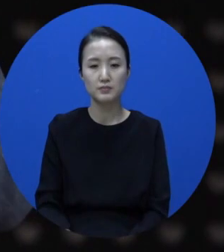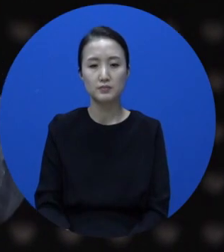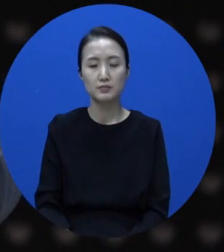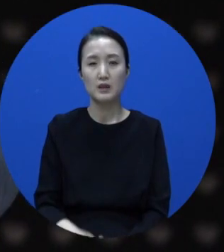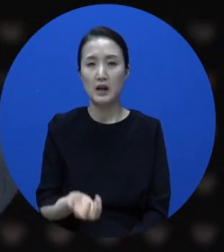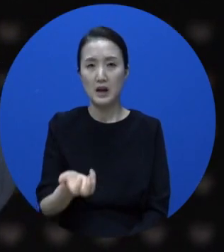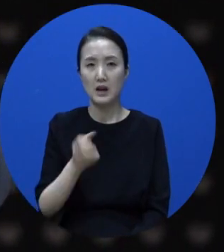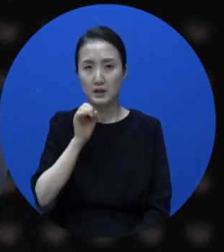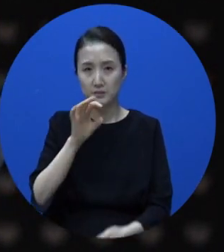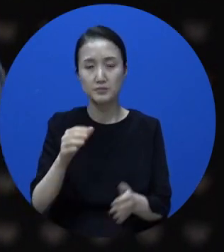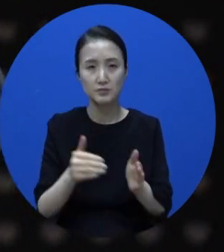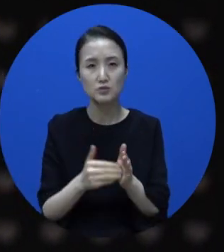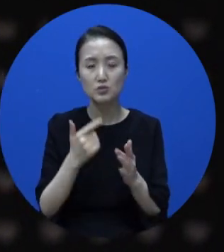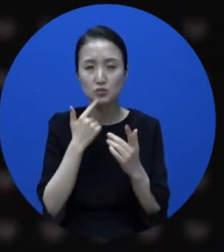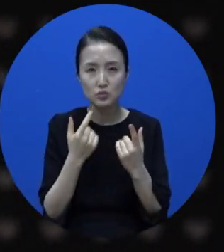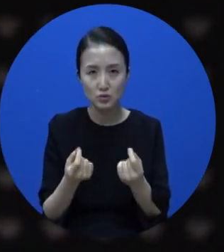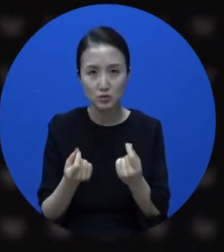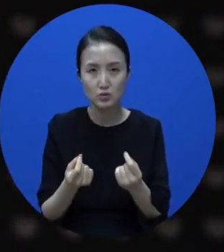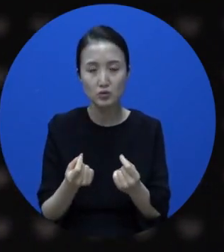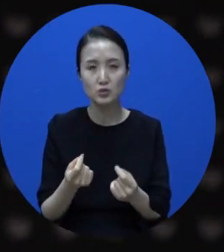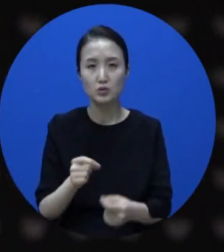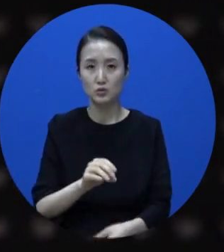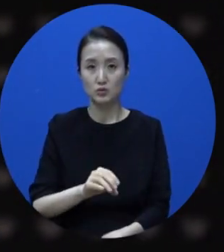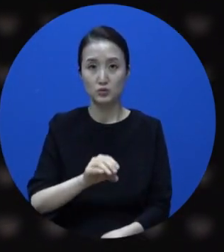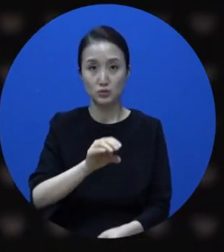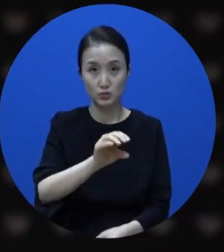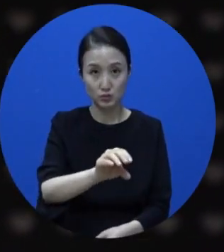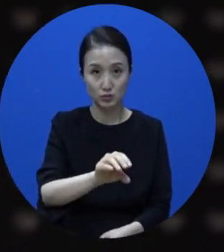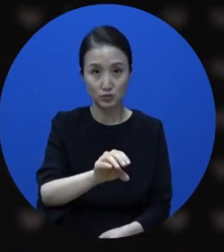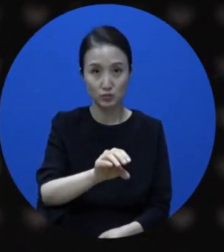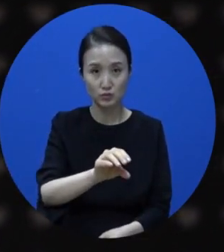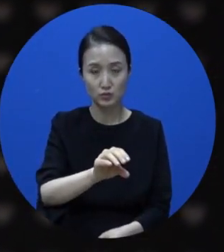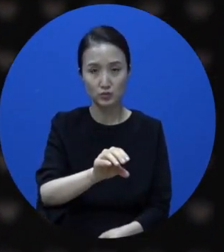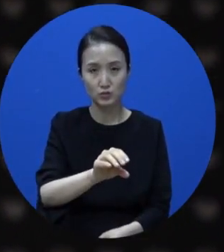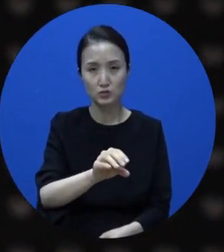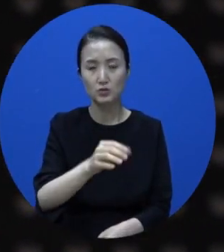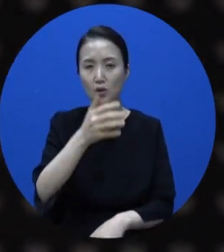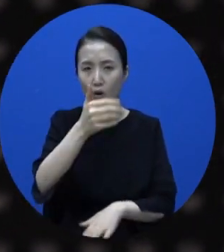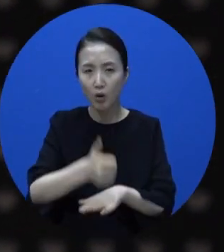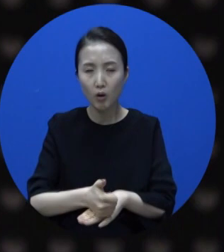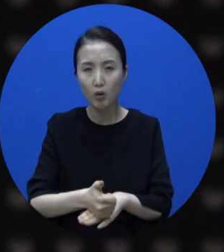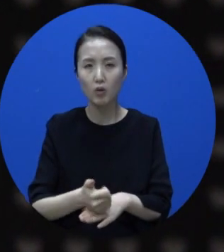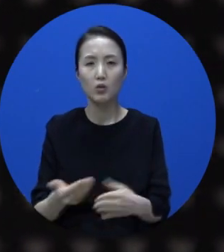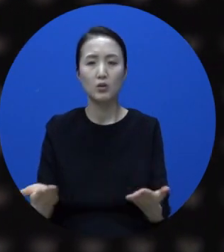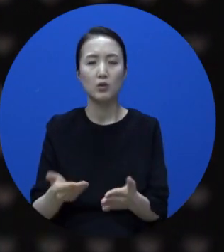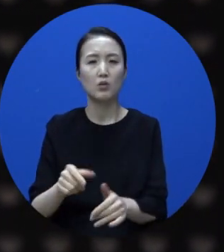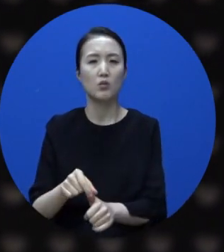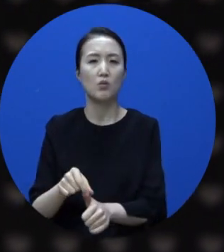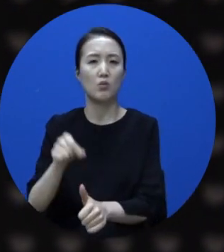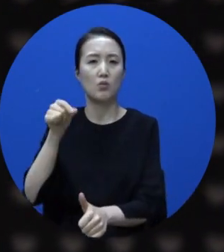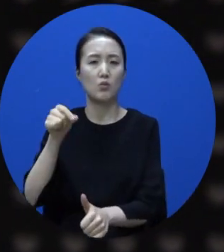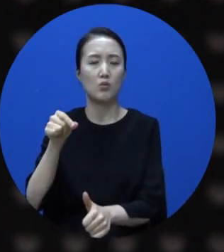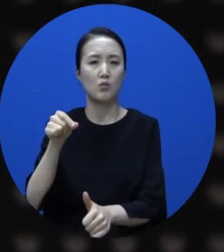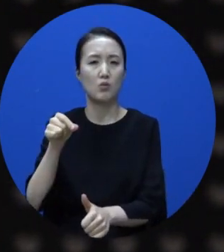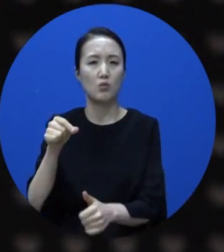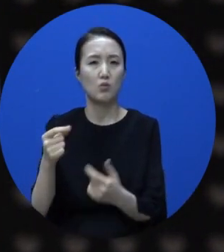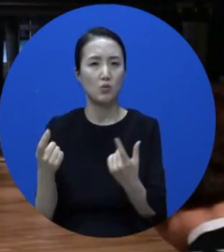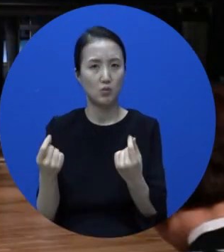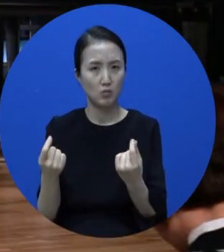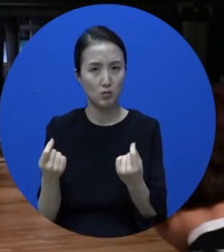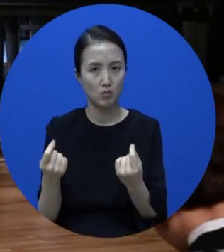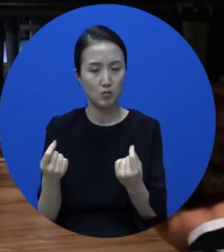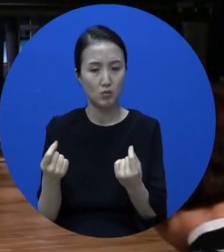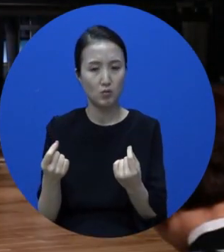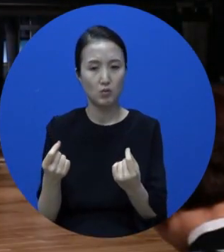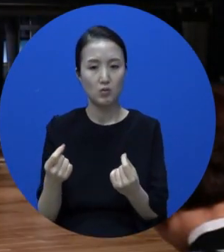아까 계속 강조했듯이 투자는 뭐 영향을 주어 고용에 영향을 줘요 그러면